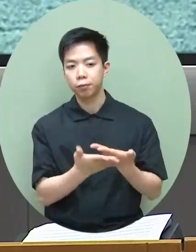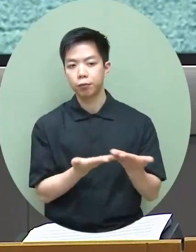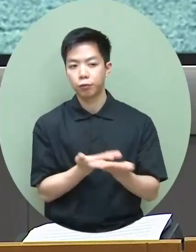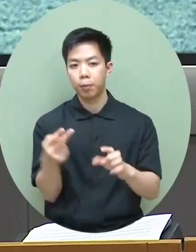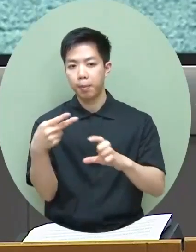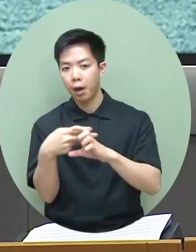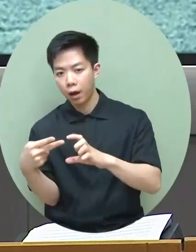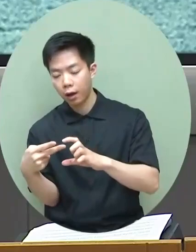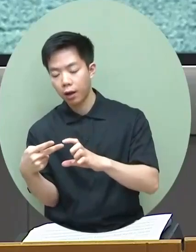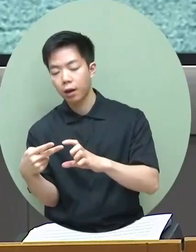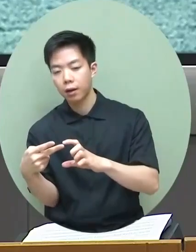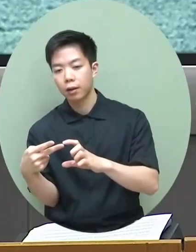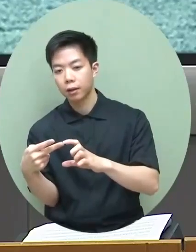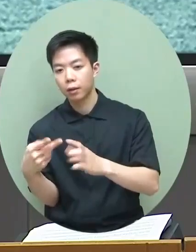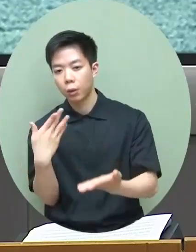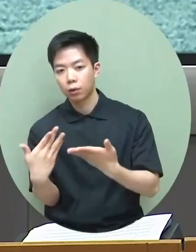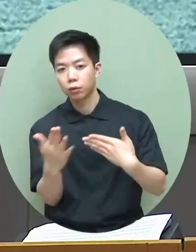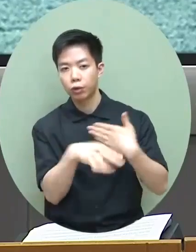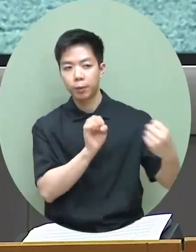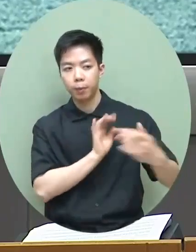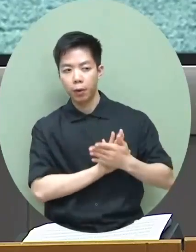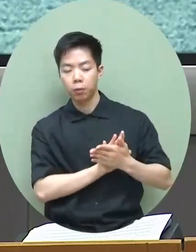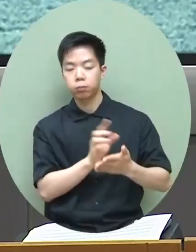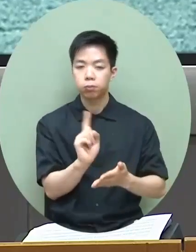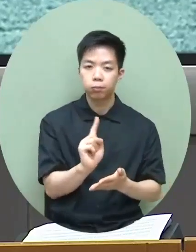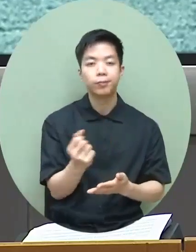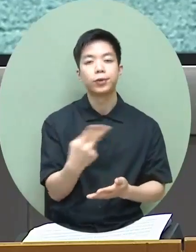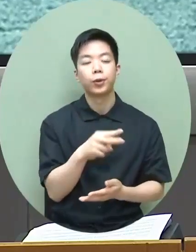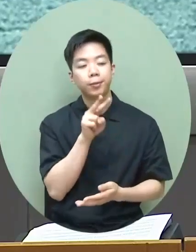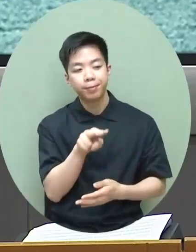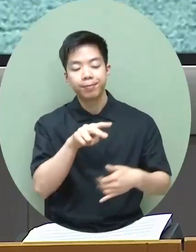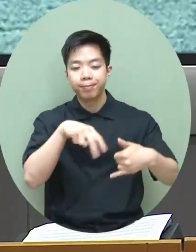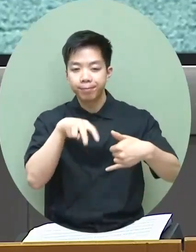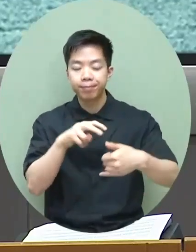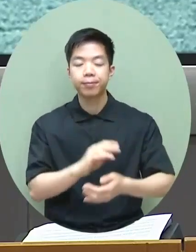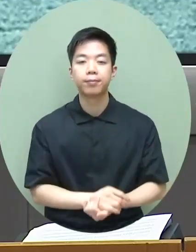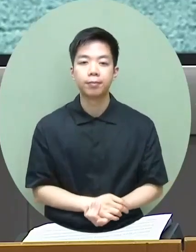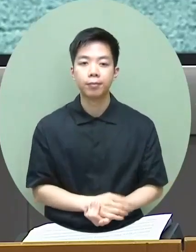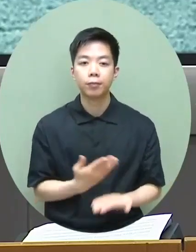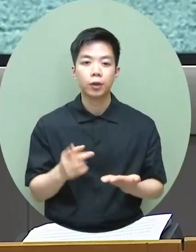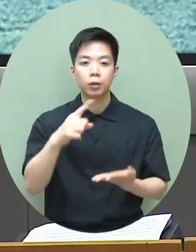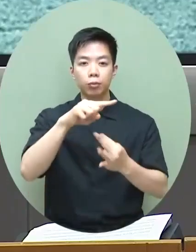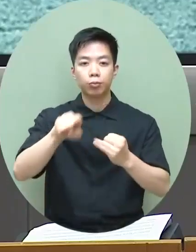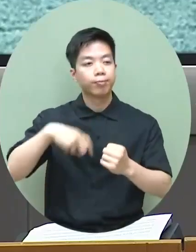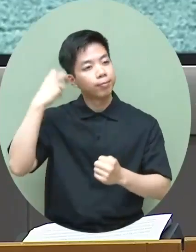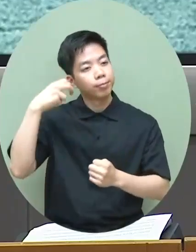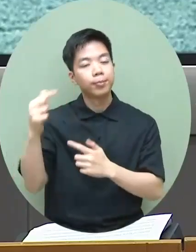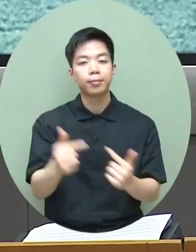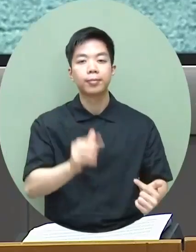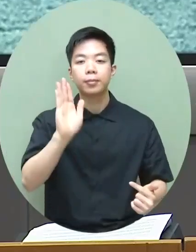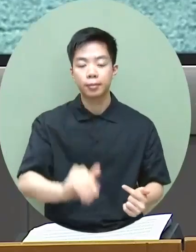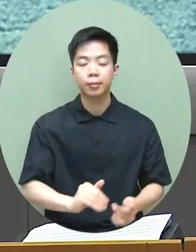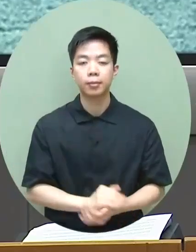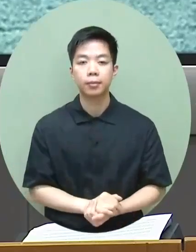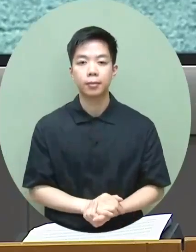區感染啦嚇。當然其他嘅可能性，我哋都會再睇一睇嘅。咁至於嗰個社交距離